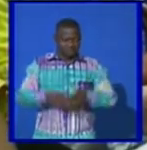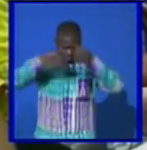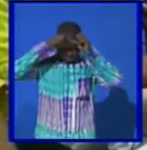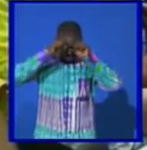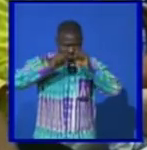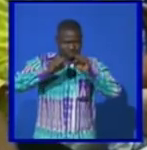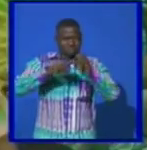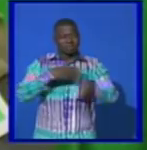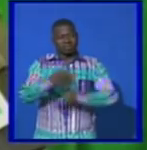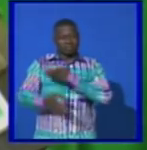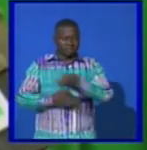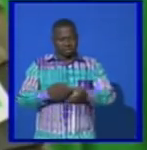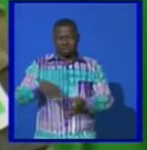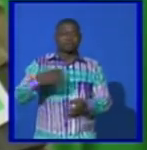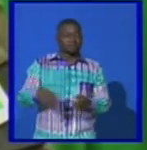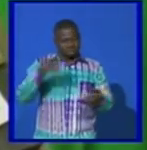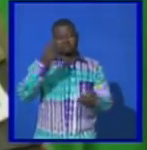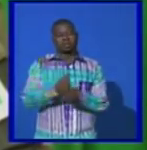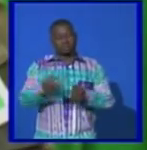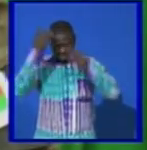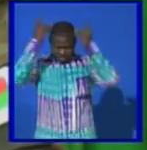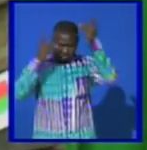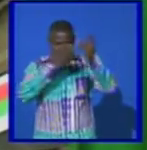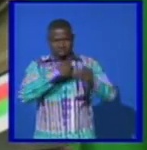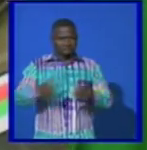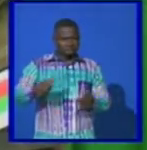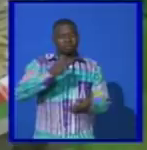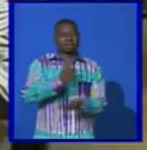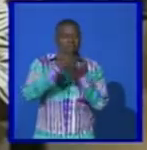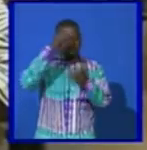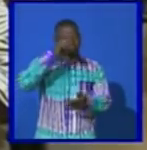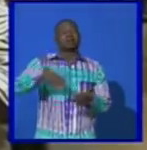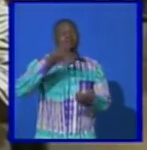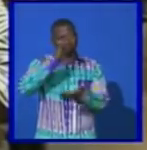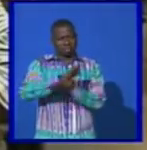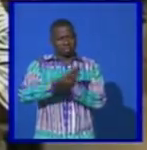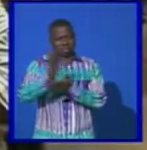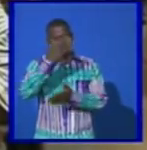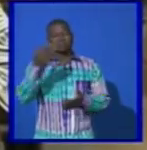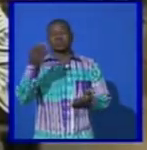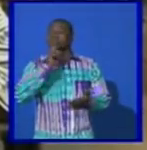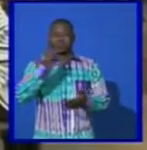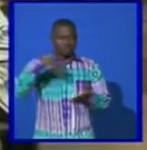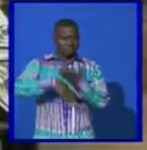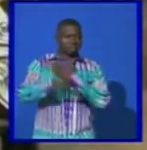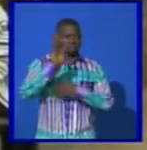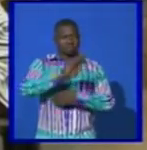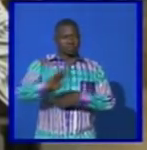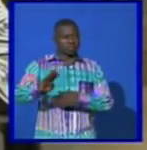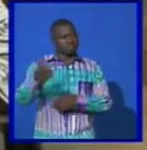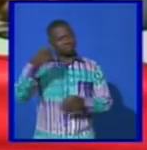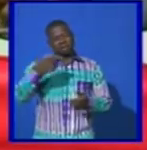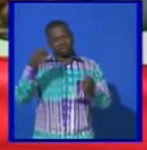Commerçants, transitaires et douaniers sont ici en conclave dans la cité de Siar, sous l'égide du collectif des associations